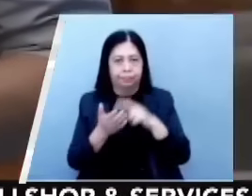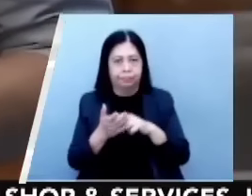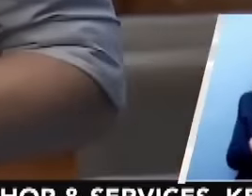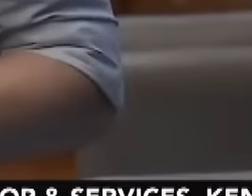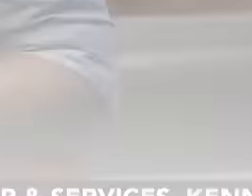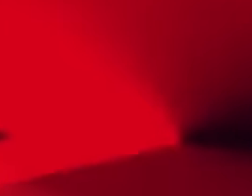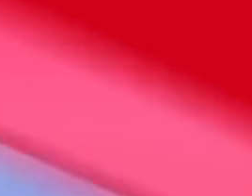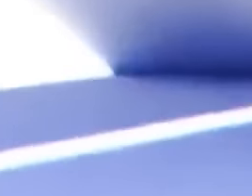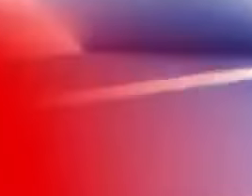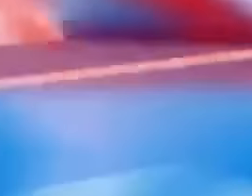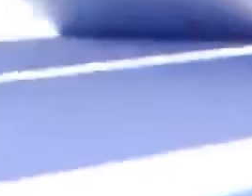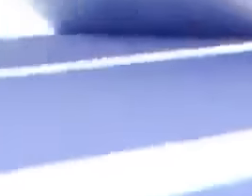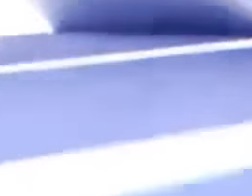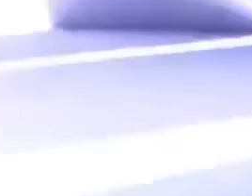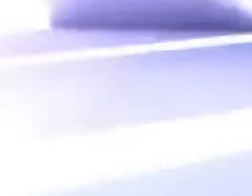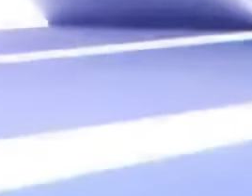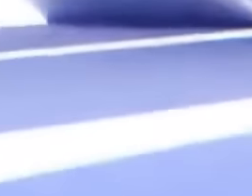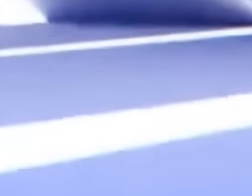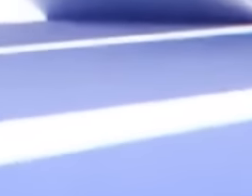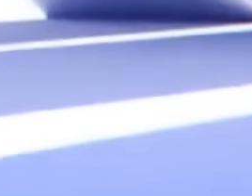oras.